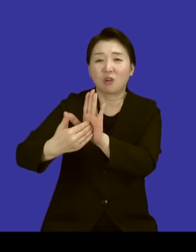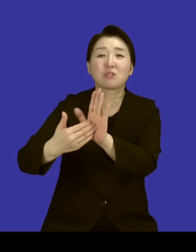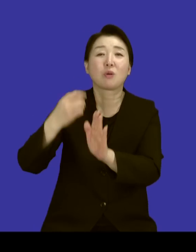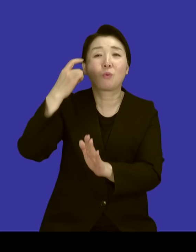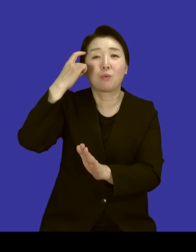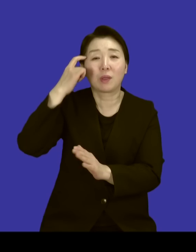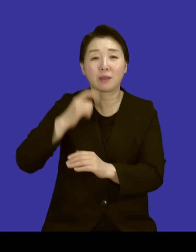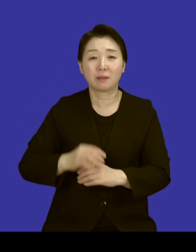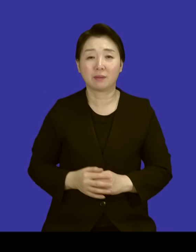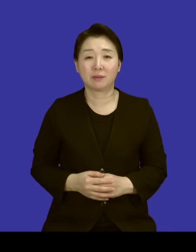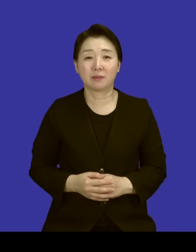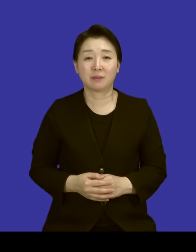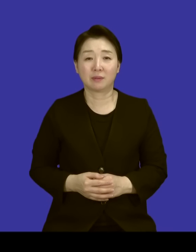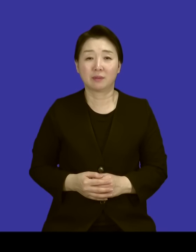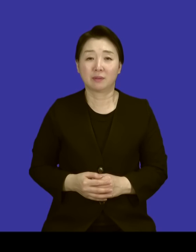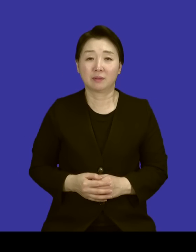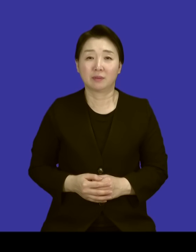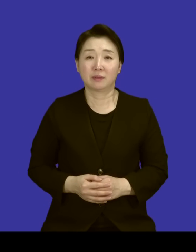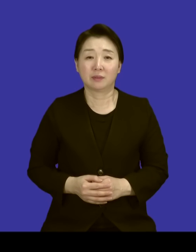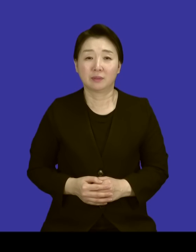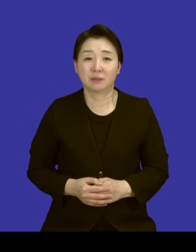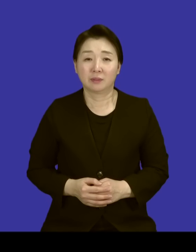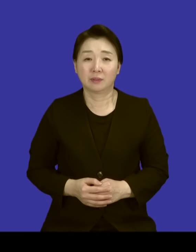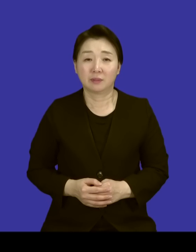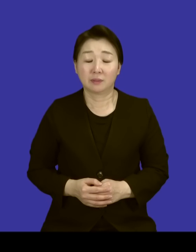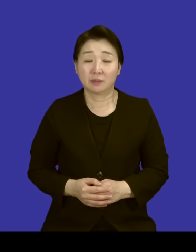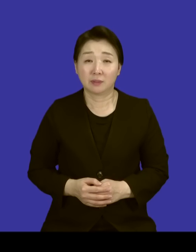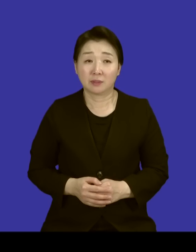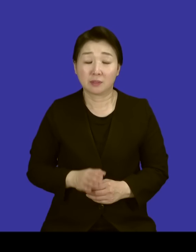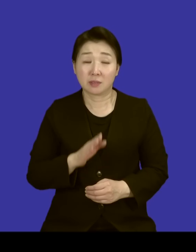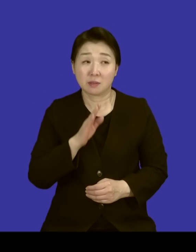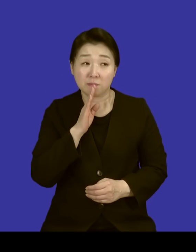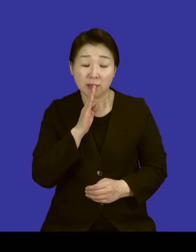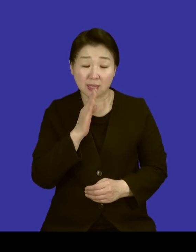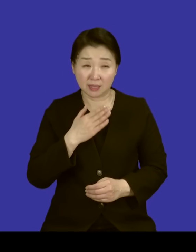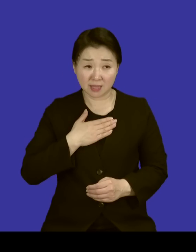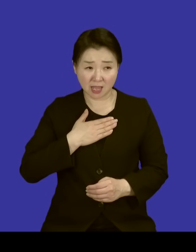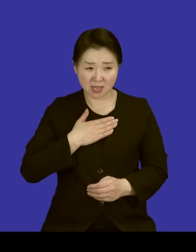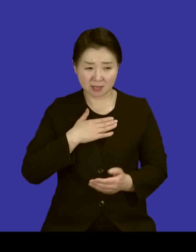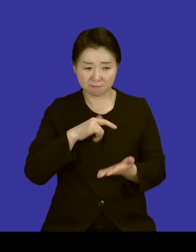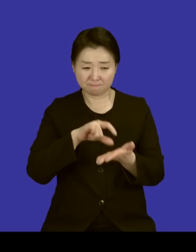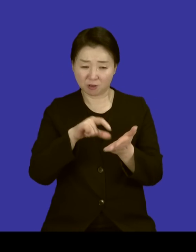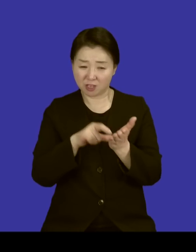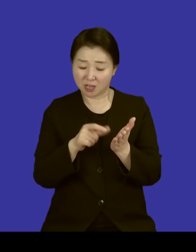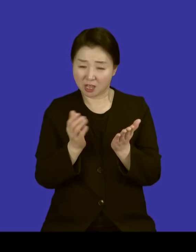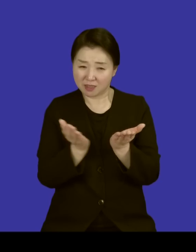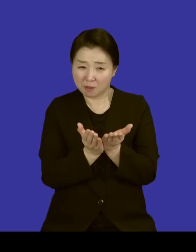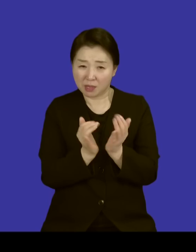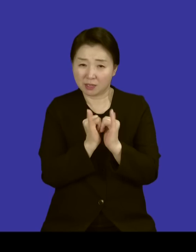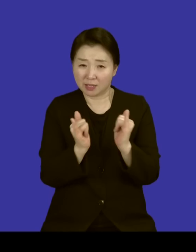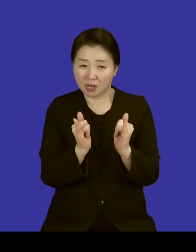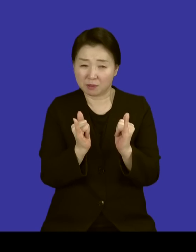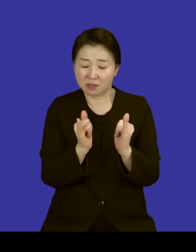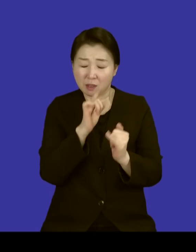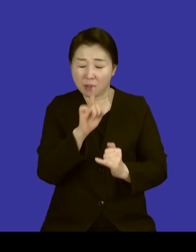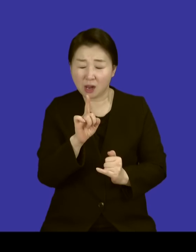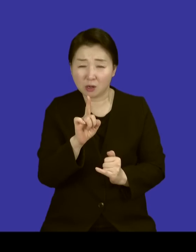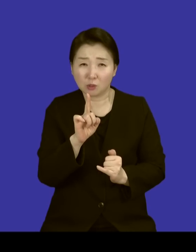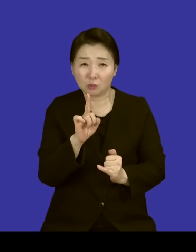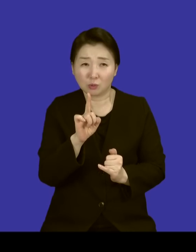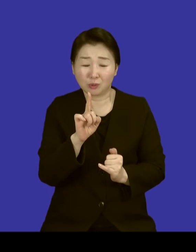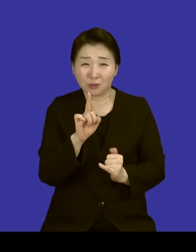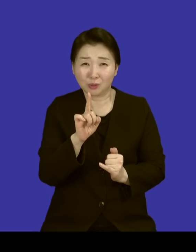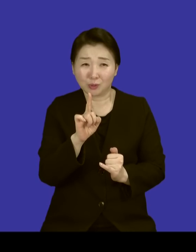이유가 예. 뭐 적절한 사람일지에 대한 의심도 있고 제가 예. 또 하나는 이렇게 알려지면 막 오시더라고요. 뭐